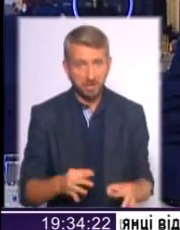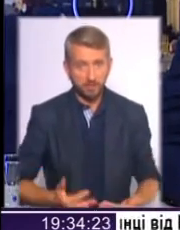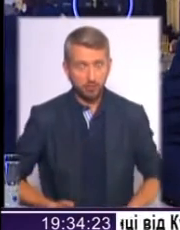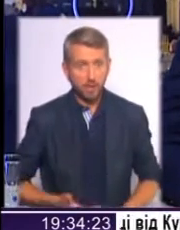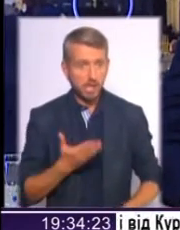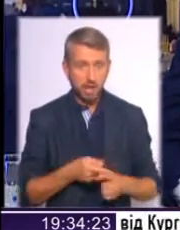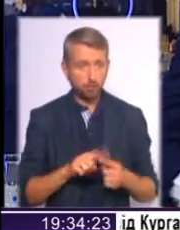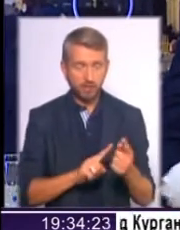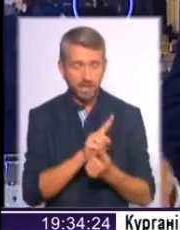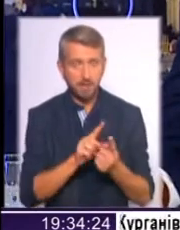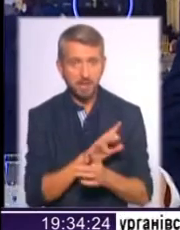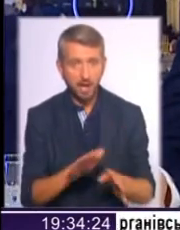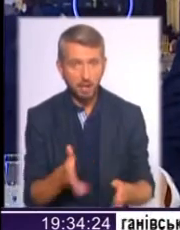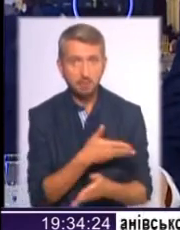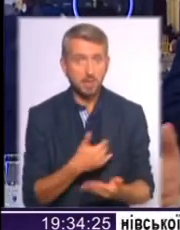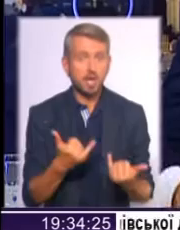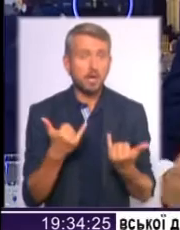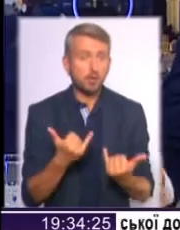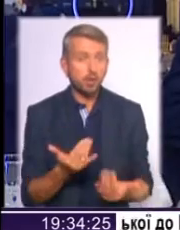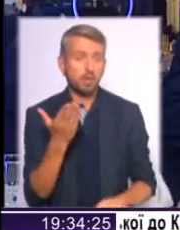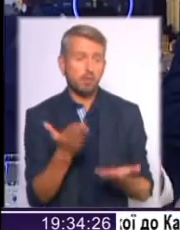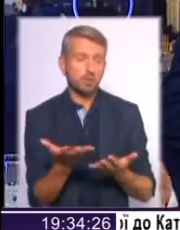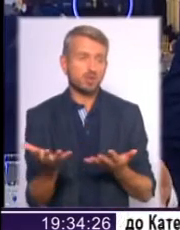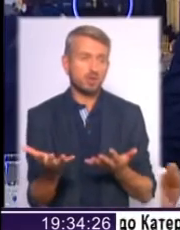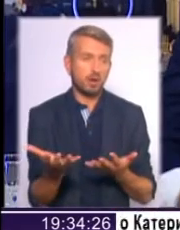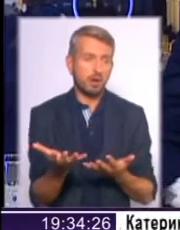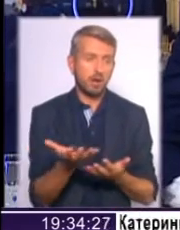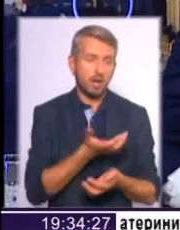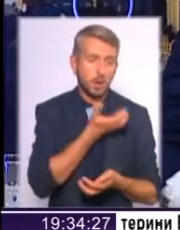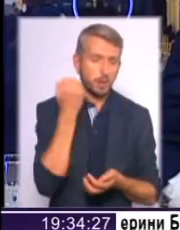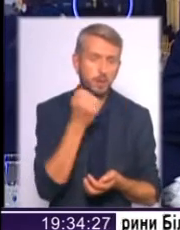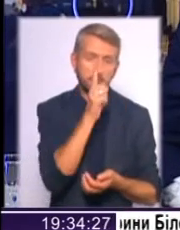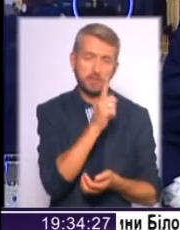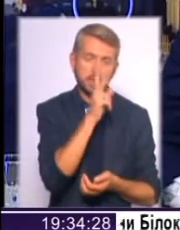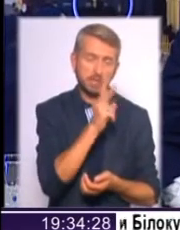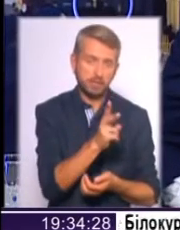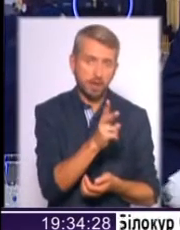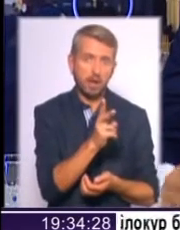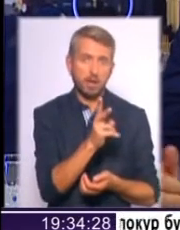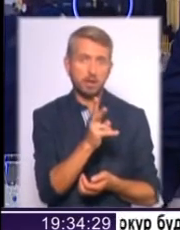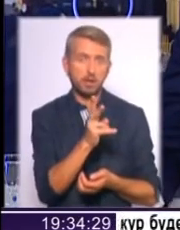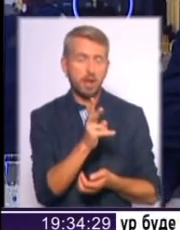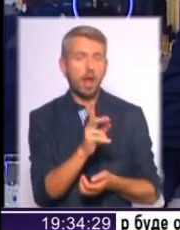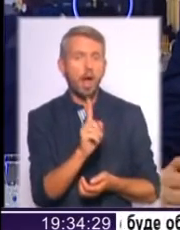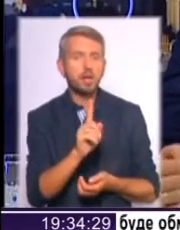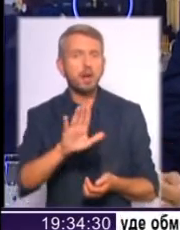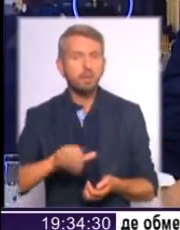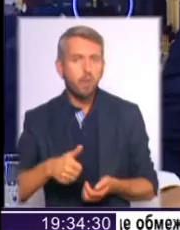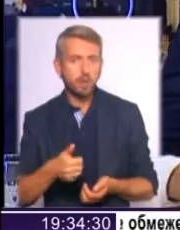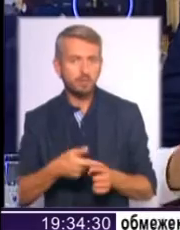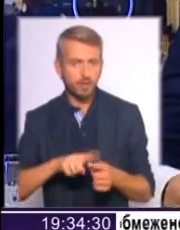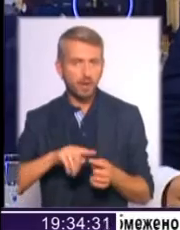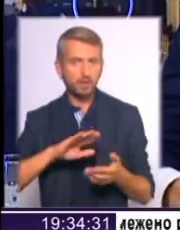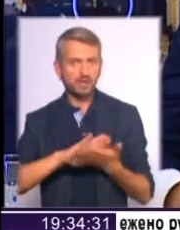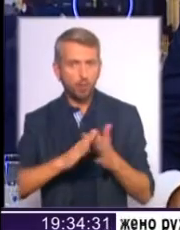не міняти, ми сьогодні, може, тактично виграємо місяць-два, щось зробимо, як кажуть, на морально-вольових, але потім все одно нас ця ситуація